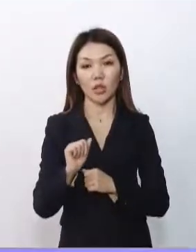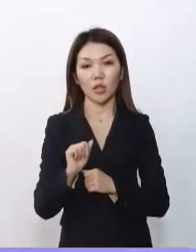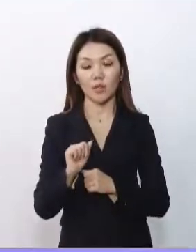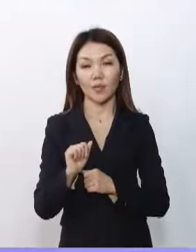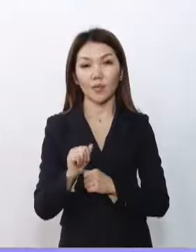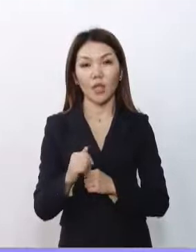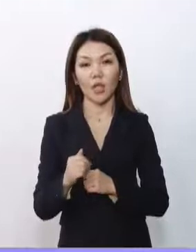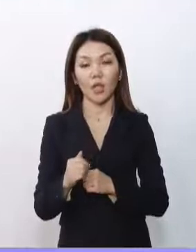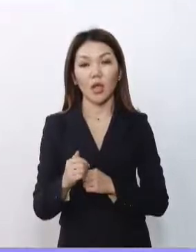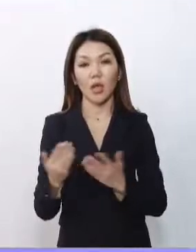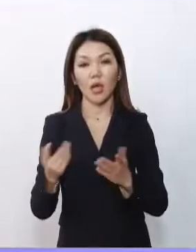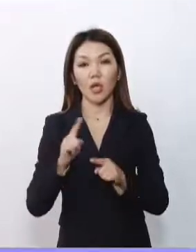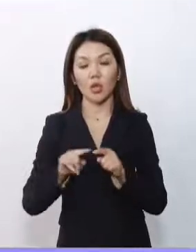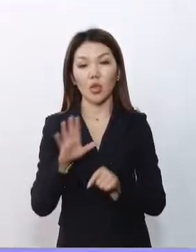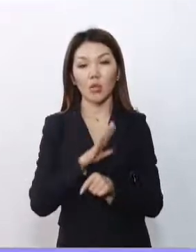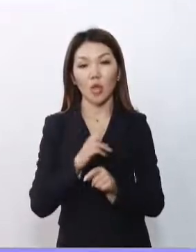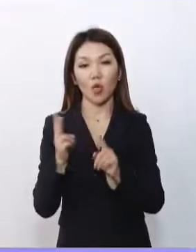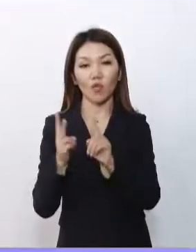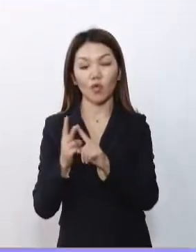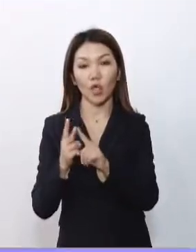шёл второй пешеход